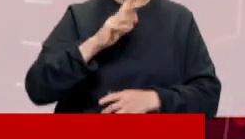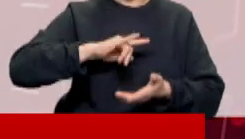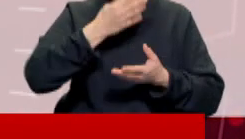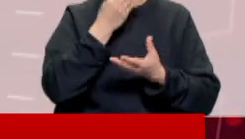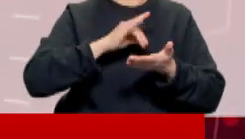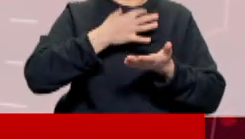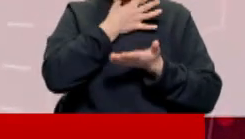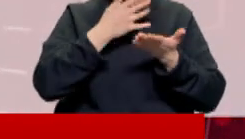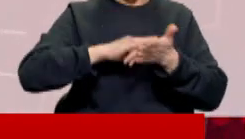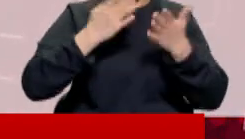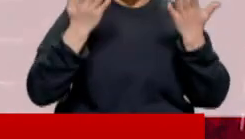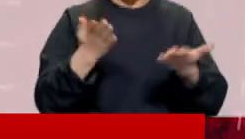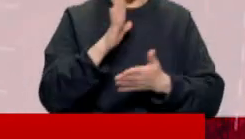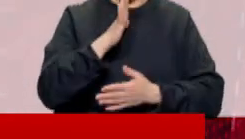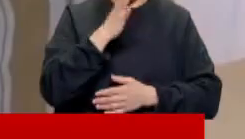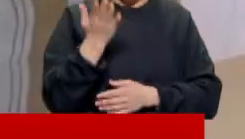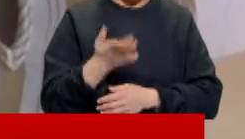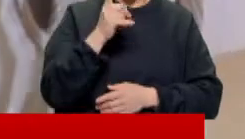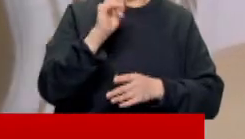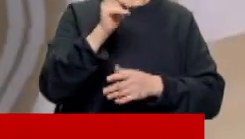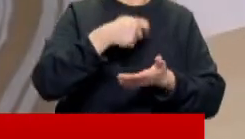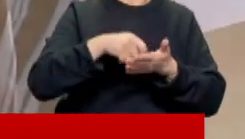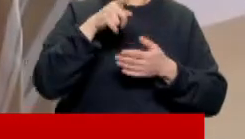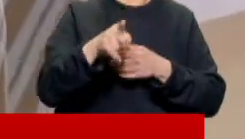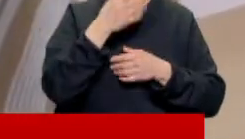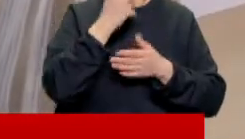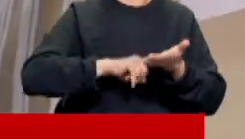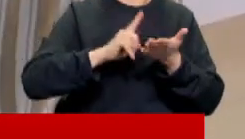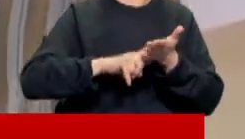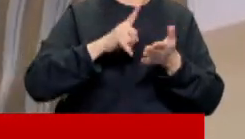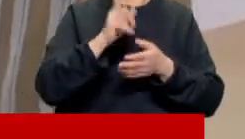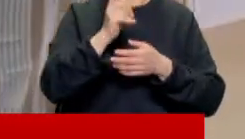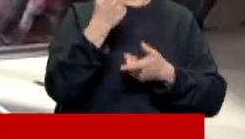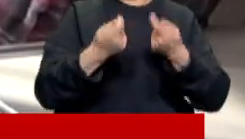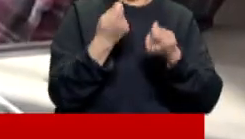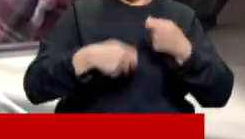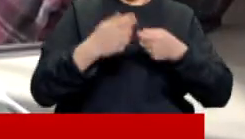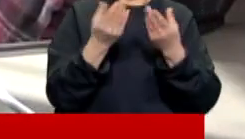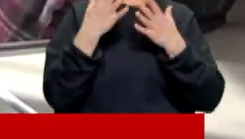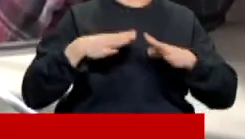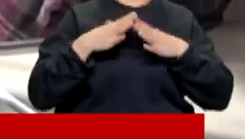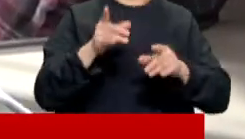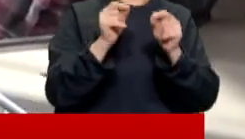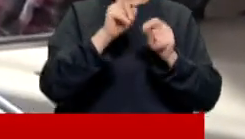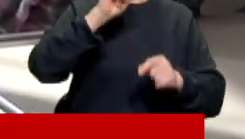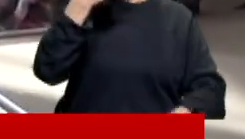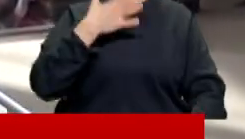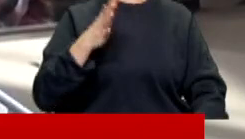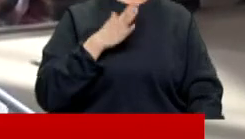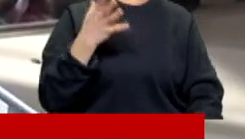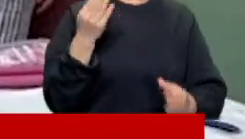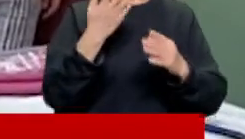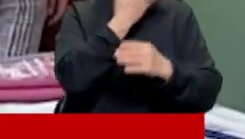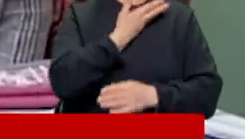geçim sıkıntısı var ama Ücretli öğretmenler En azından iş güvenceleri olsun istiyor Barış elçinin de tek dileği